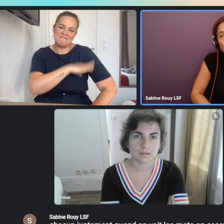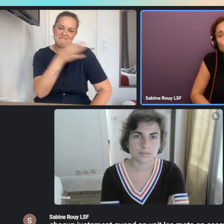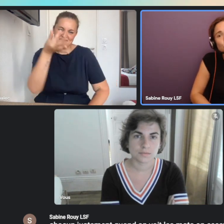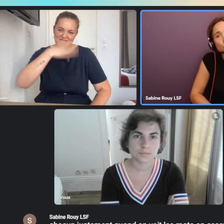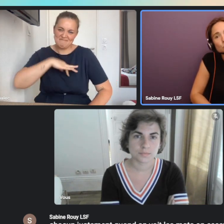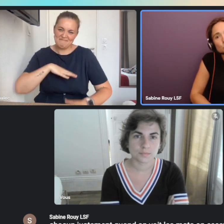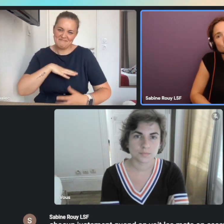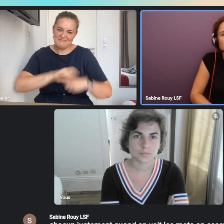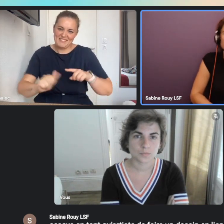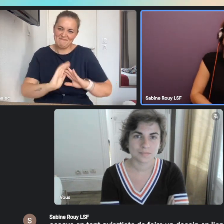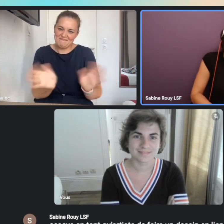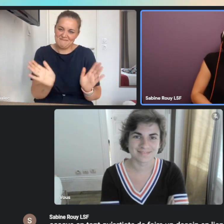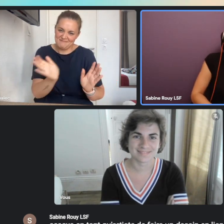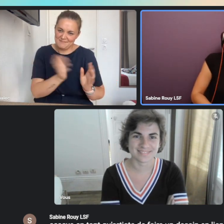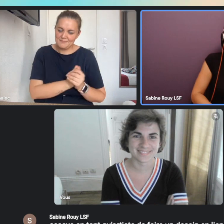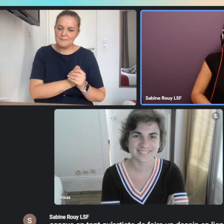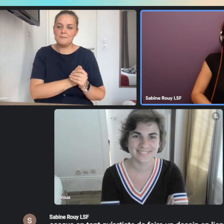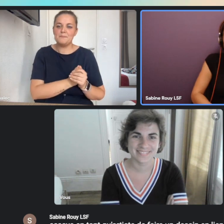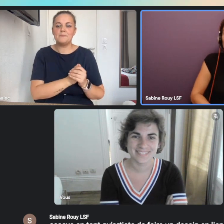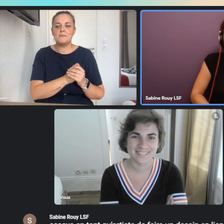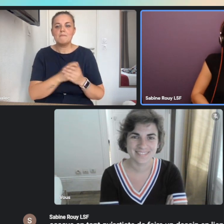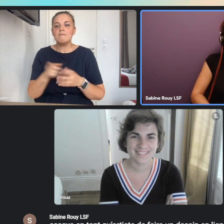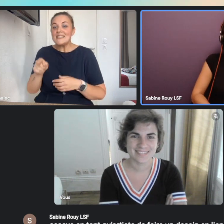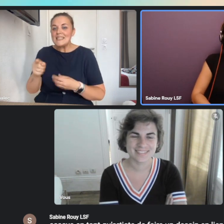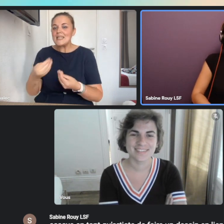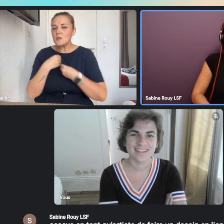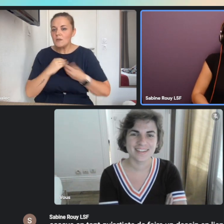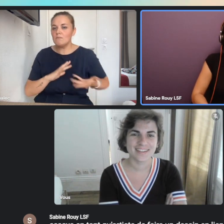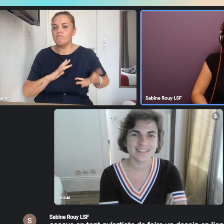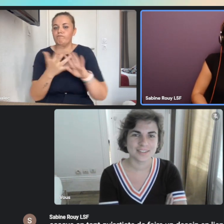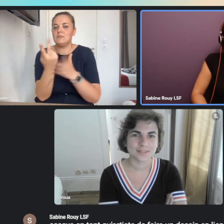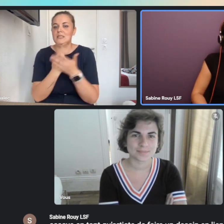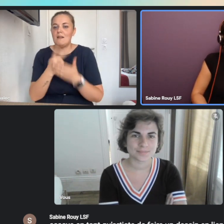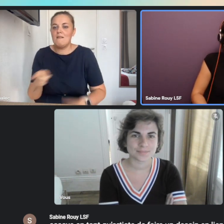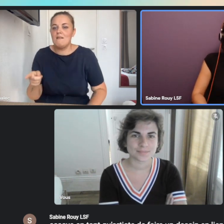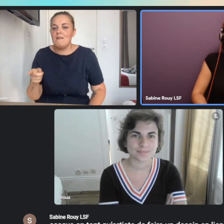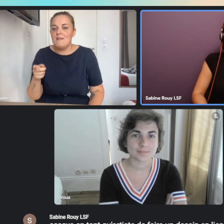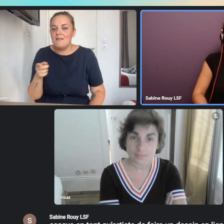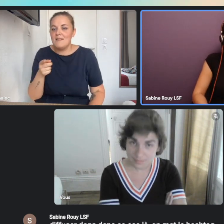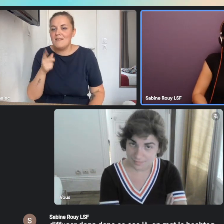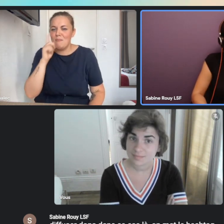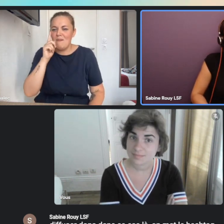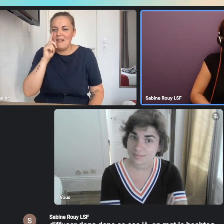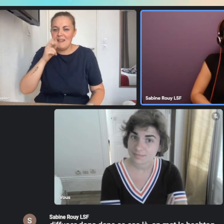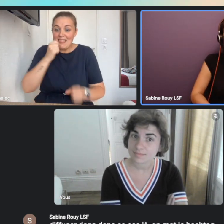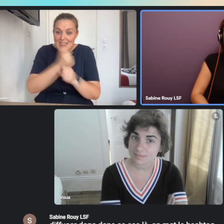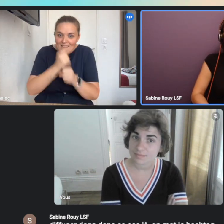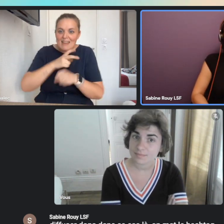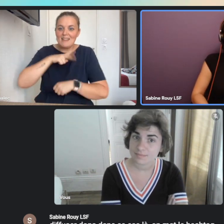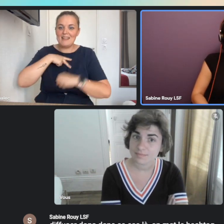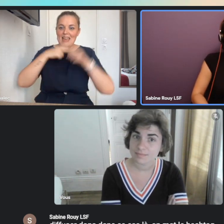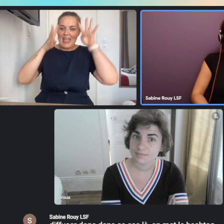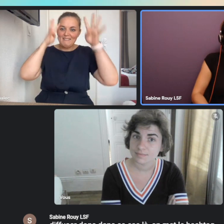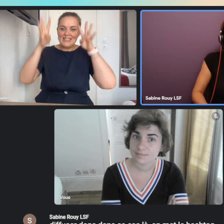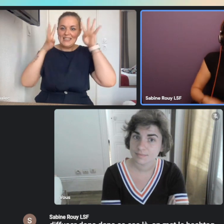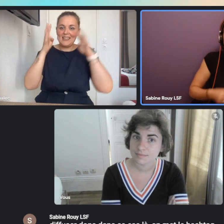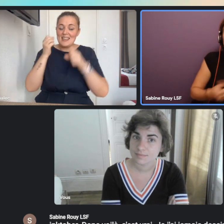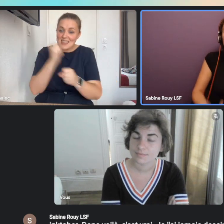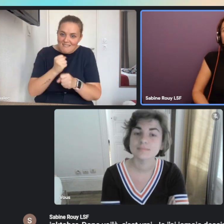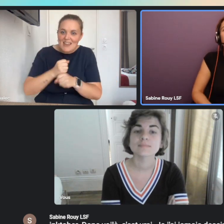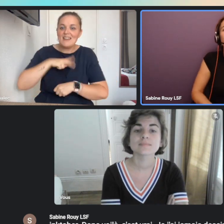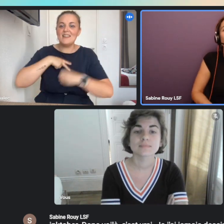et justement, je me suis dit: «Tiens, allez, je tente, je teste» et ça m'a fait évoluer ma pratique du dessin parce que justement, ça